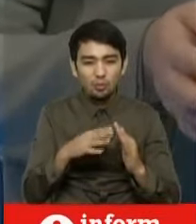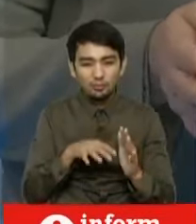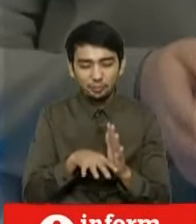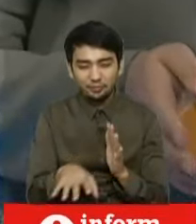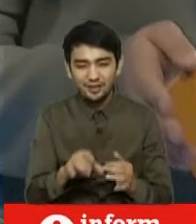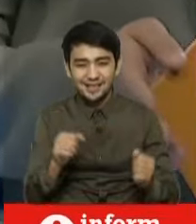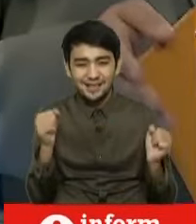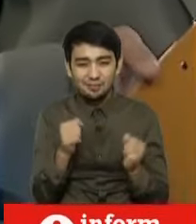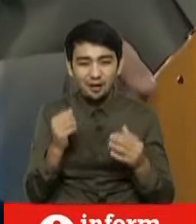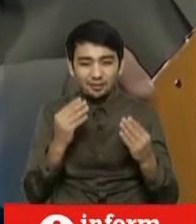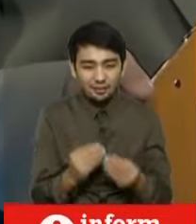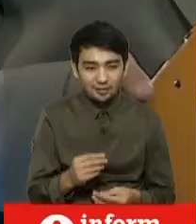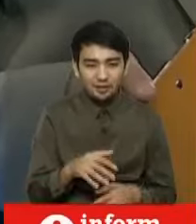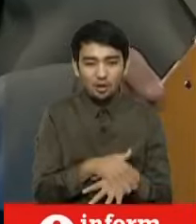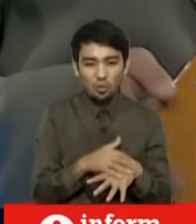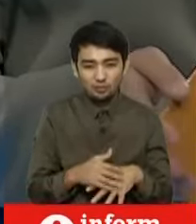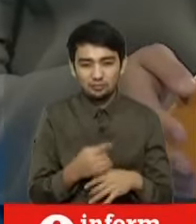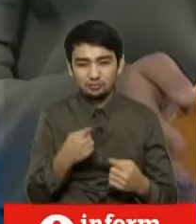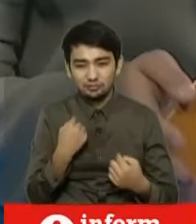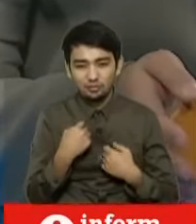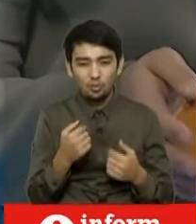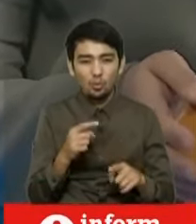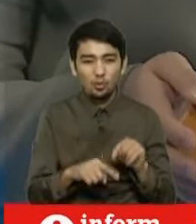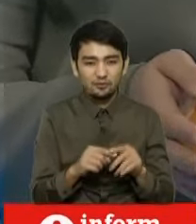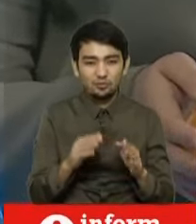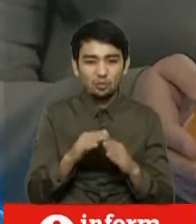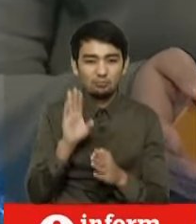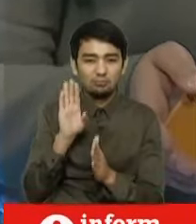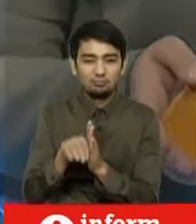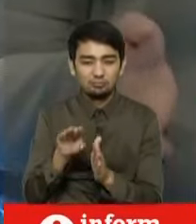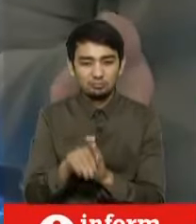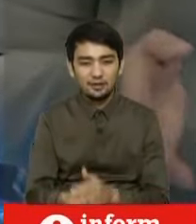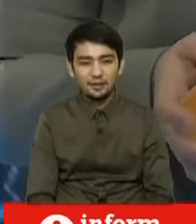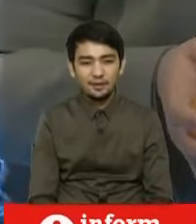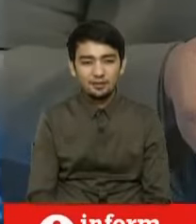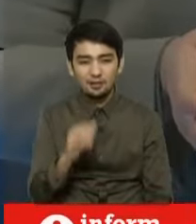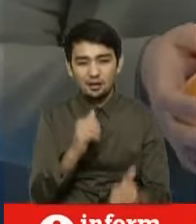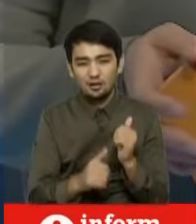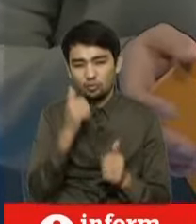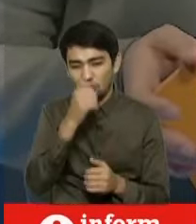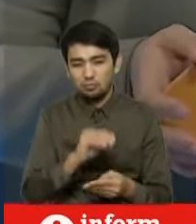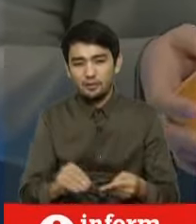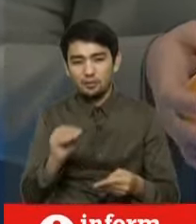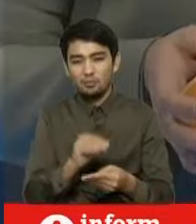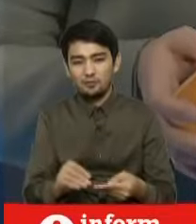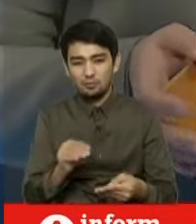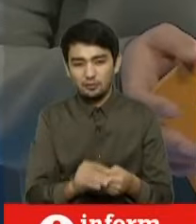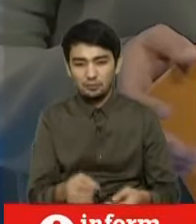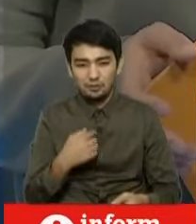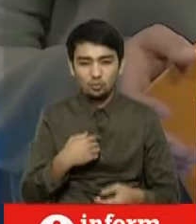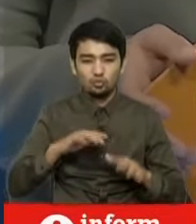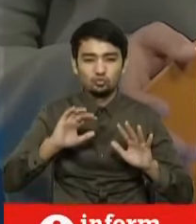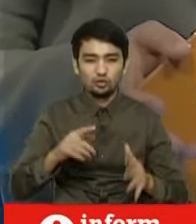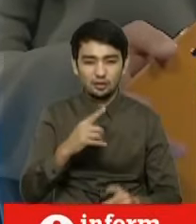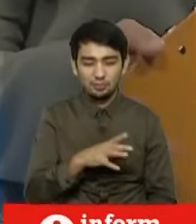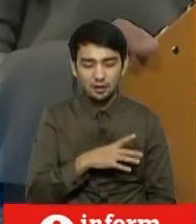қақаған қыста жұрт бірнеше күннен бер жақындарын үйін панын алауға мәжбүр. Жыл сайын қайталанатын жағдайдан қажыдық деген